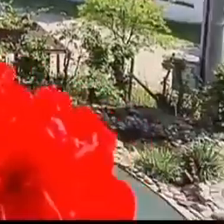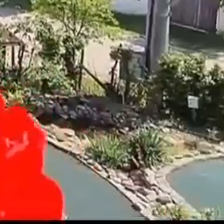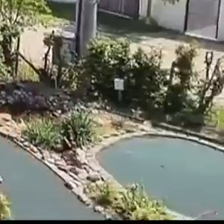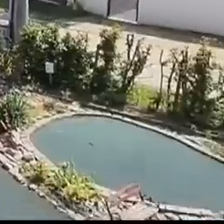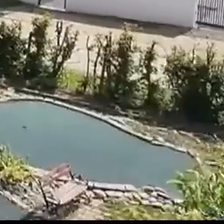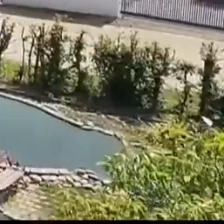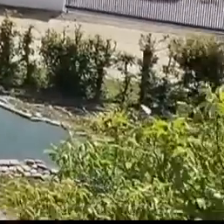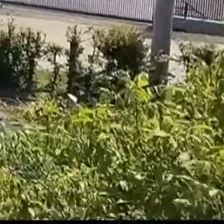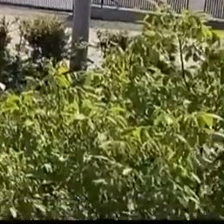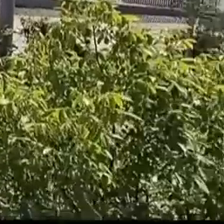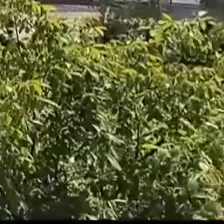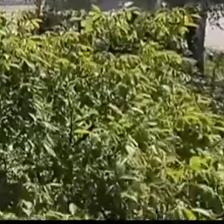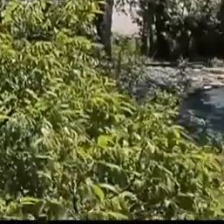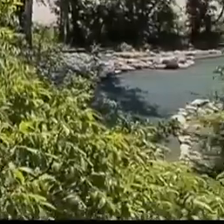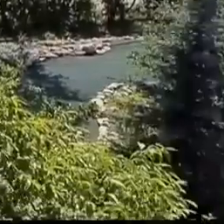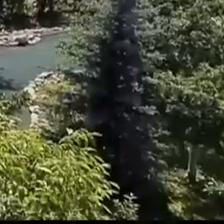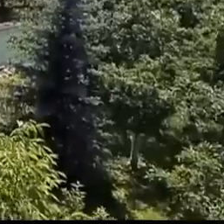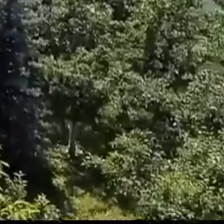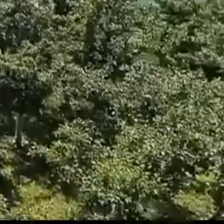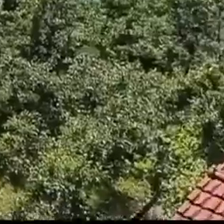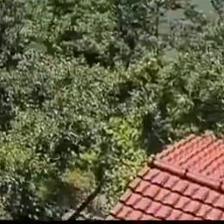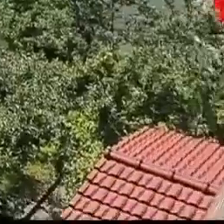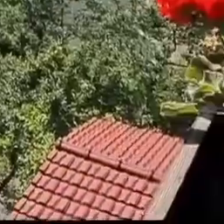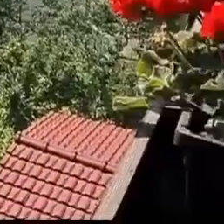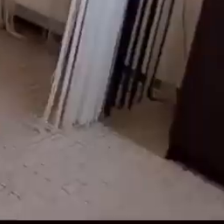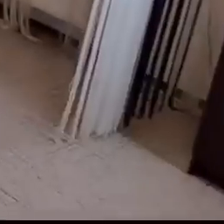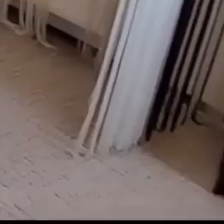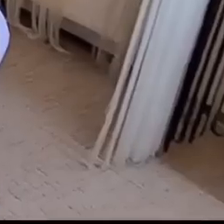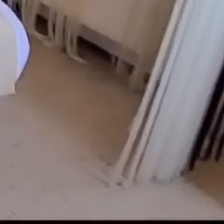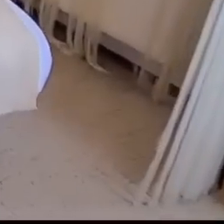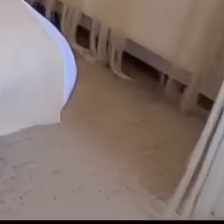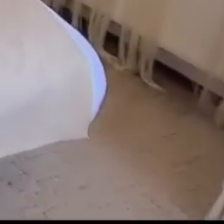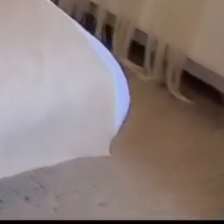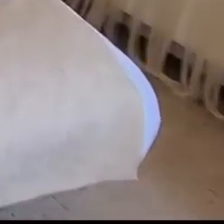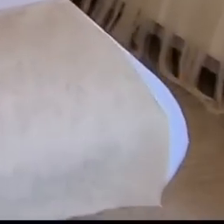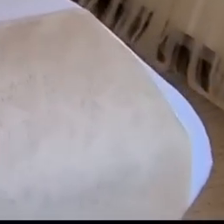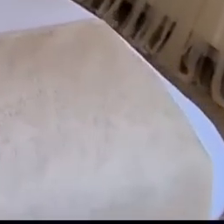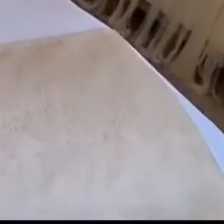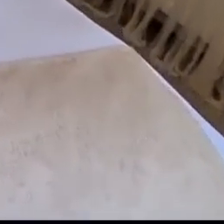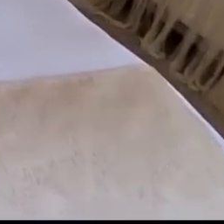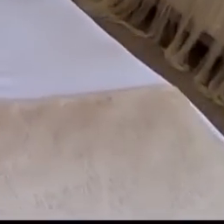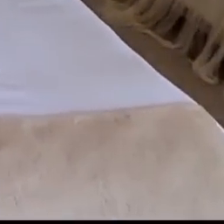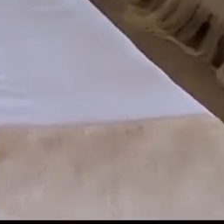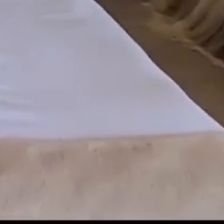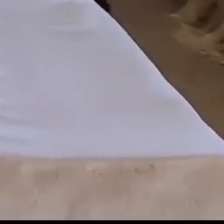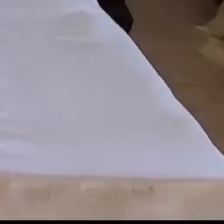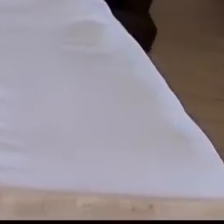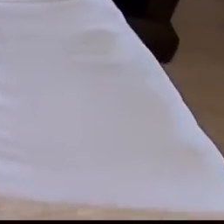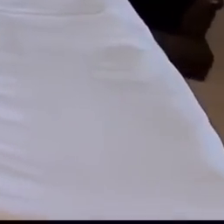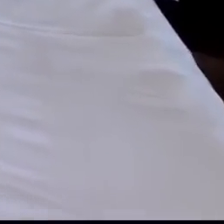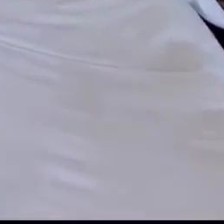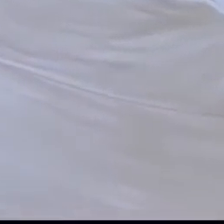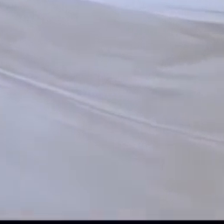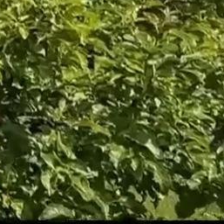La o pensiune de 4 margarete din satul Cisnădioara, de lângă Sibiu, toate cele 17 camere sunt pregătite pentru turiștii care